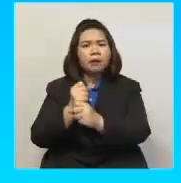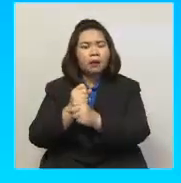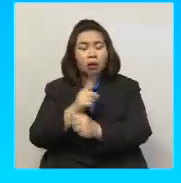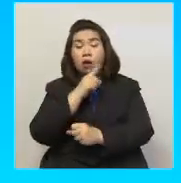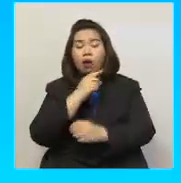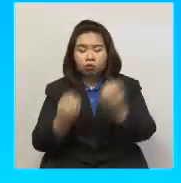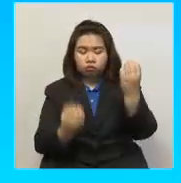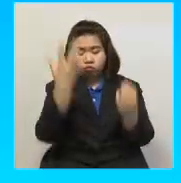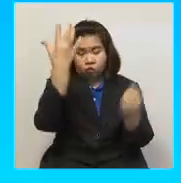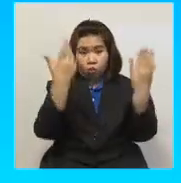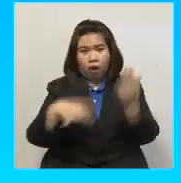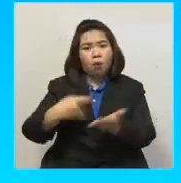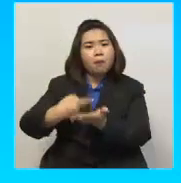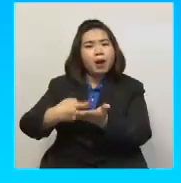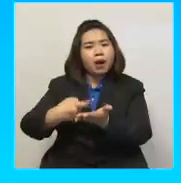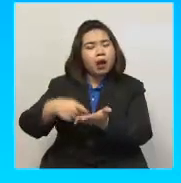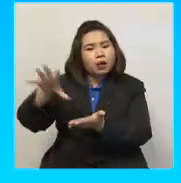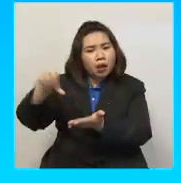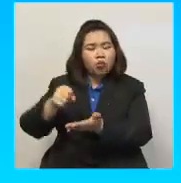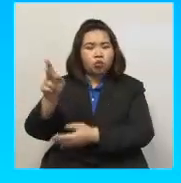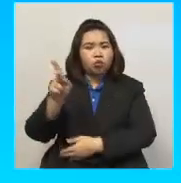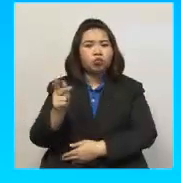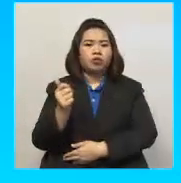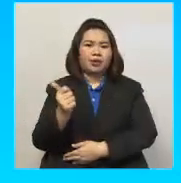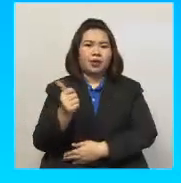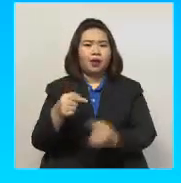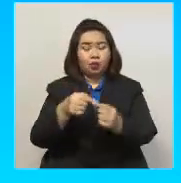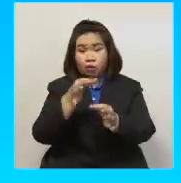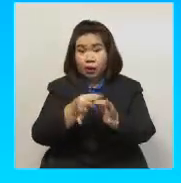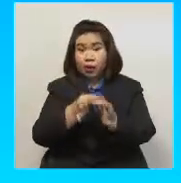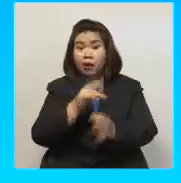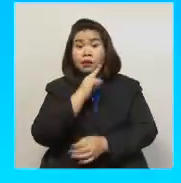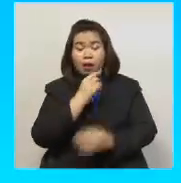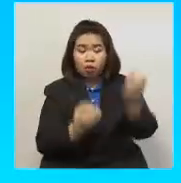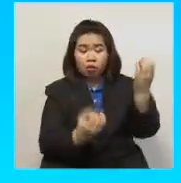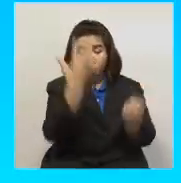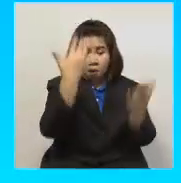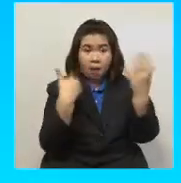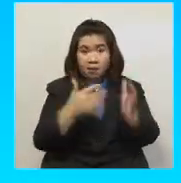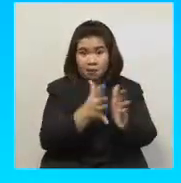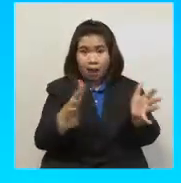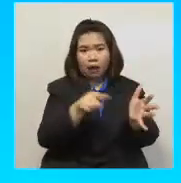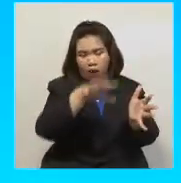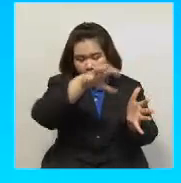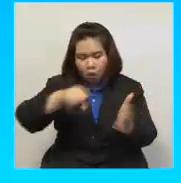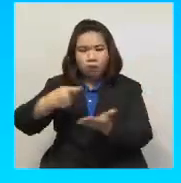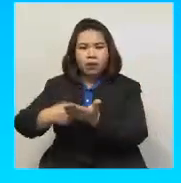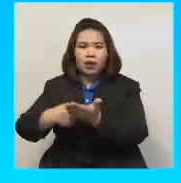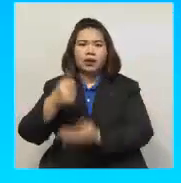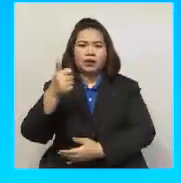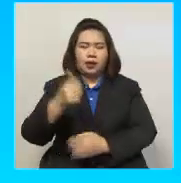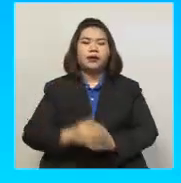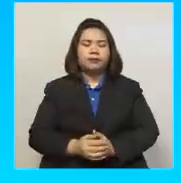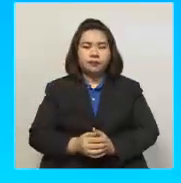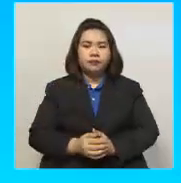ช้เป็นหลักประกันทางธุรกิจหรือว่าจะกู้ยืมเงินจากสถาบันการเงินก็ได้สำหรับวันรักต้นไม้ประจำปี